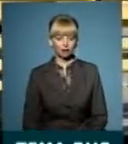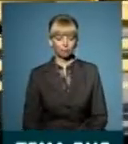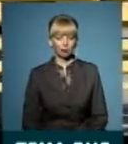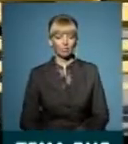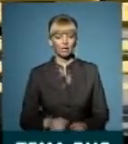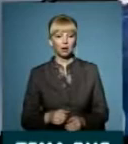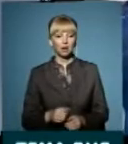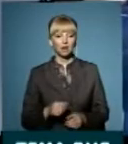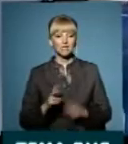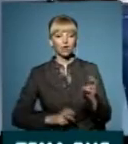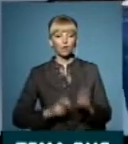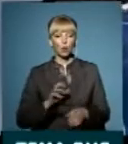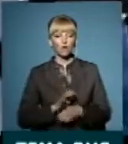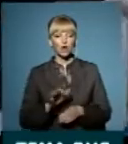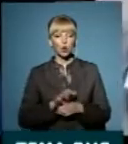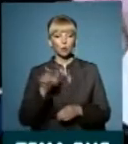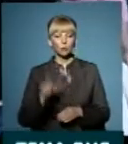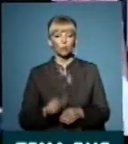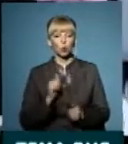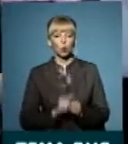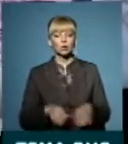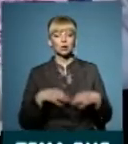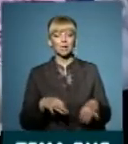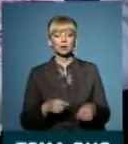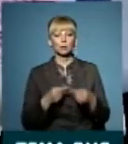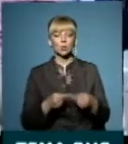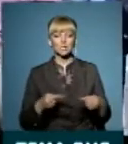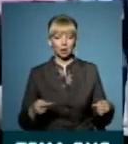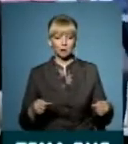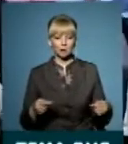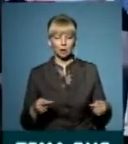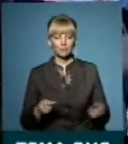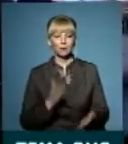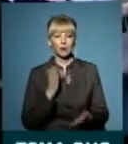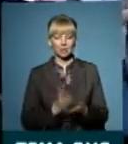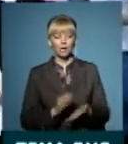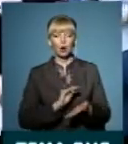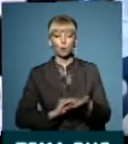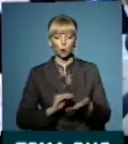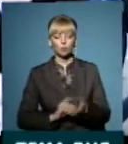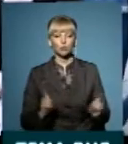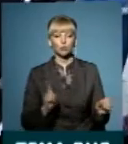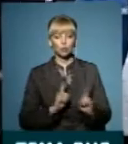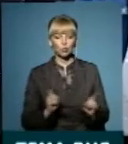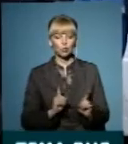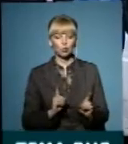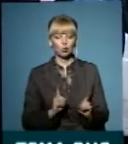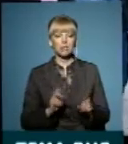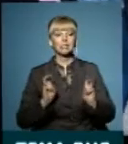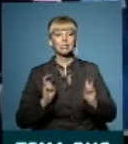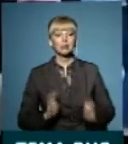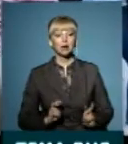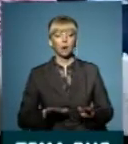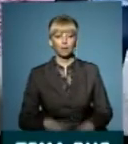Значить, заводом-виробником у кожному транспортному засобі є прописано, що значить,